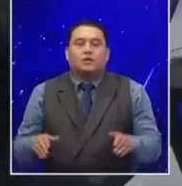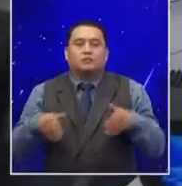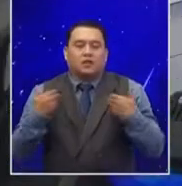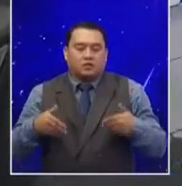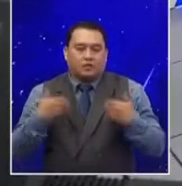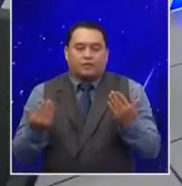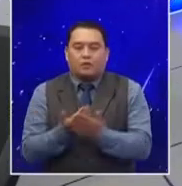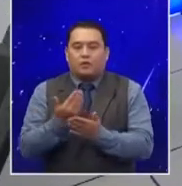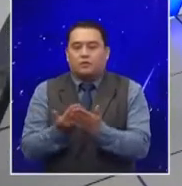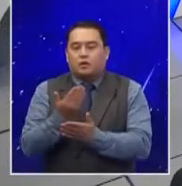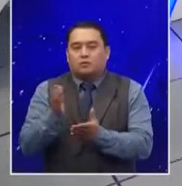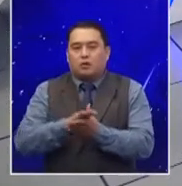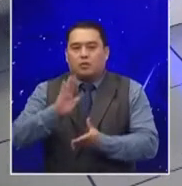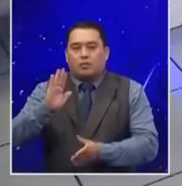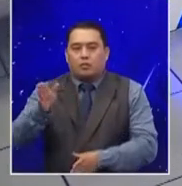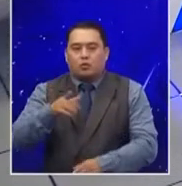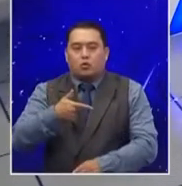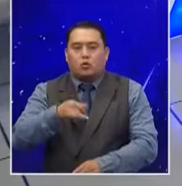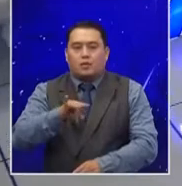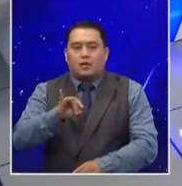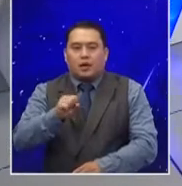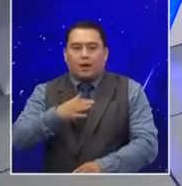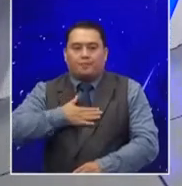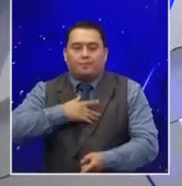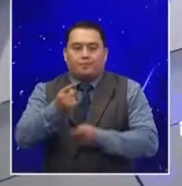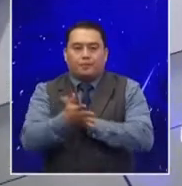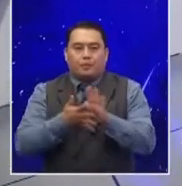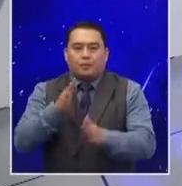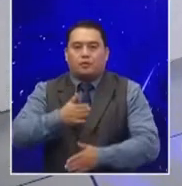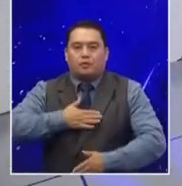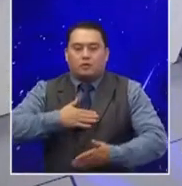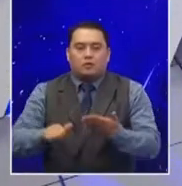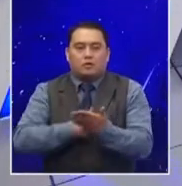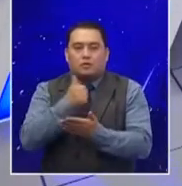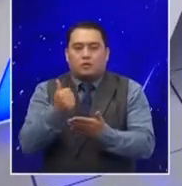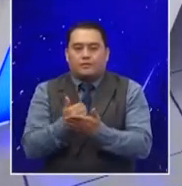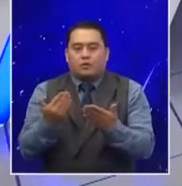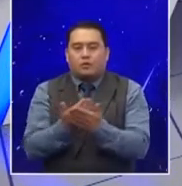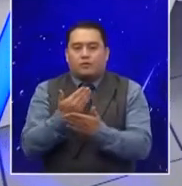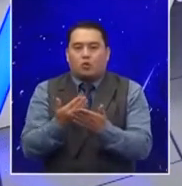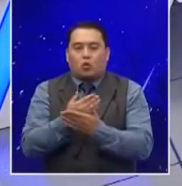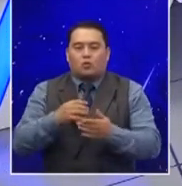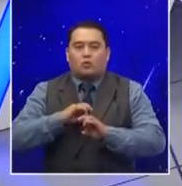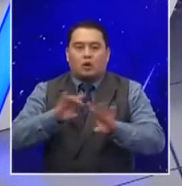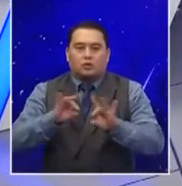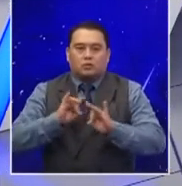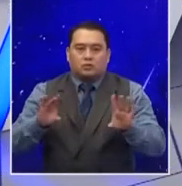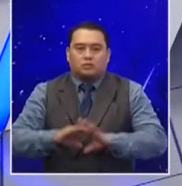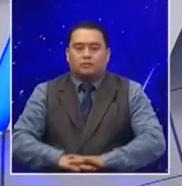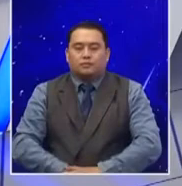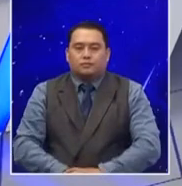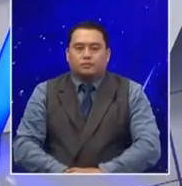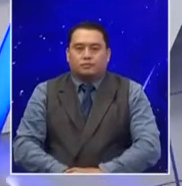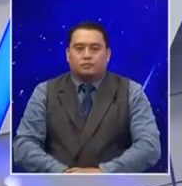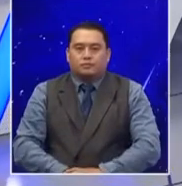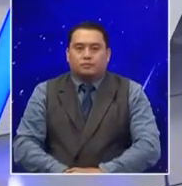Здравствуйте. В эфире телеканал ЖТСУ «Новости». В студии работает Гульмира Тимиргалиева, сурдоперевод обеспечивает Марат Жумабеков. И в начале выпуска коротко о